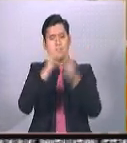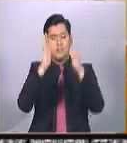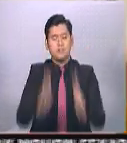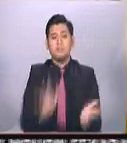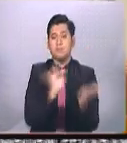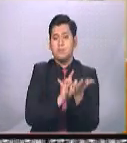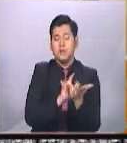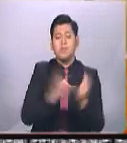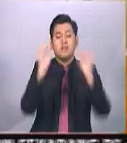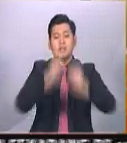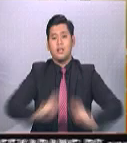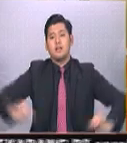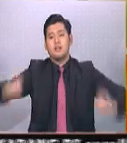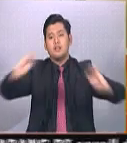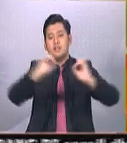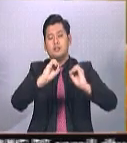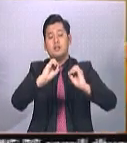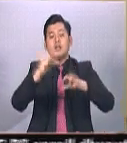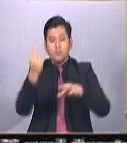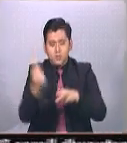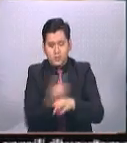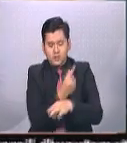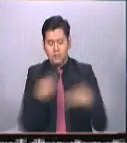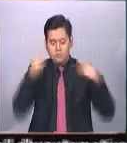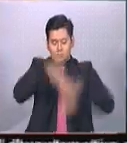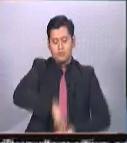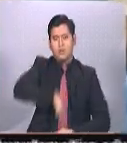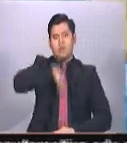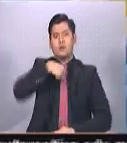PPE ketika merawat pesakit